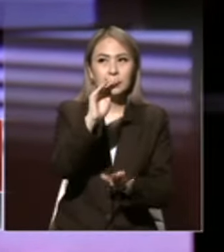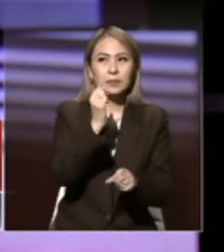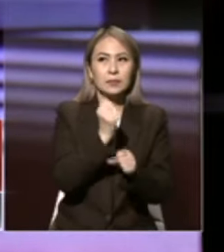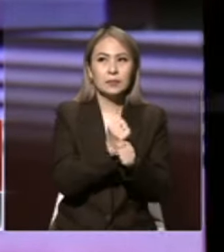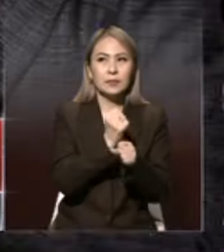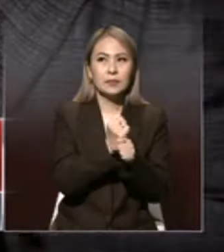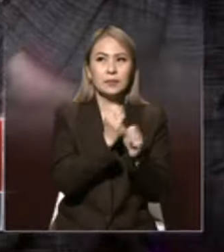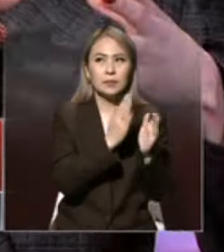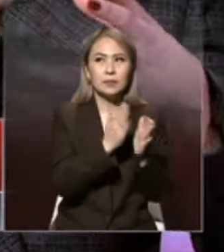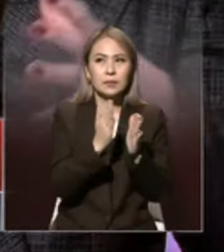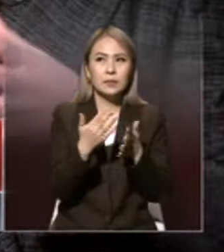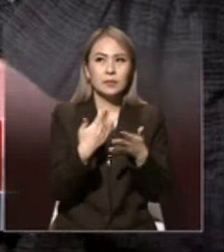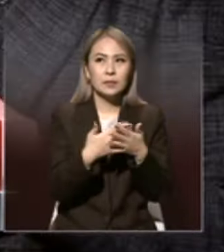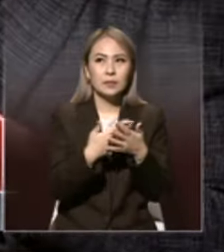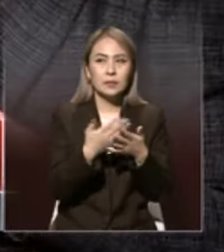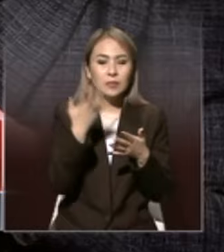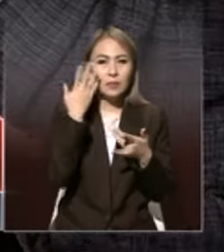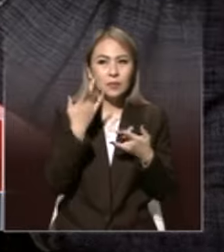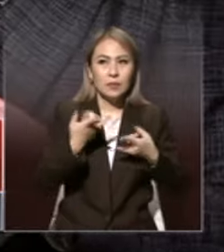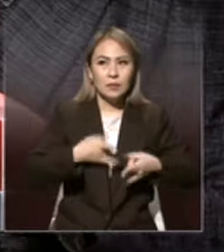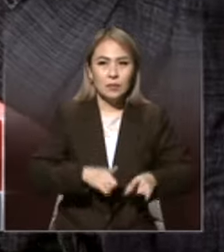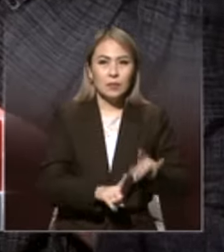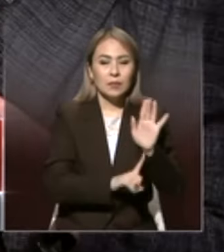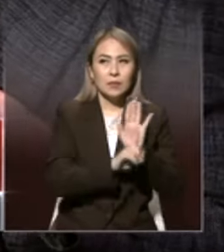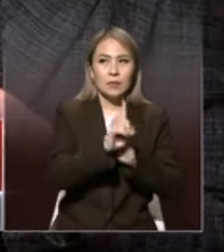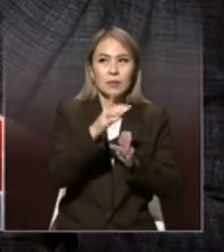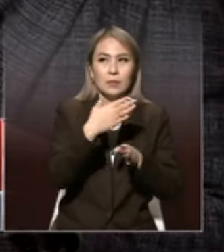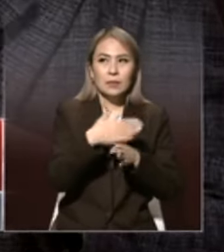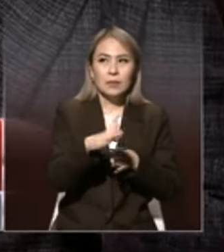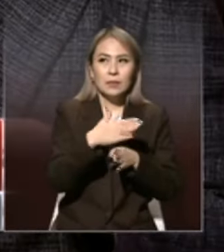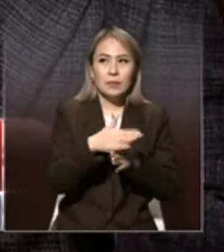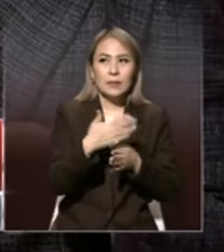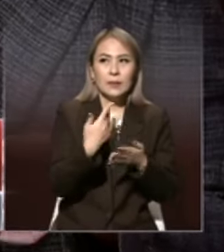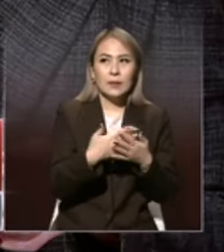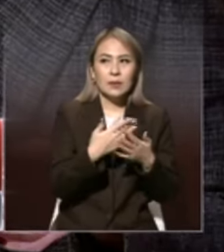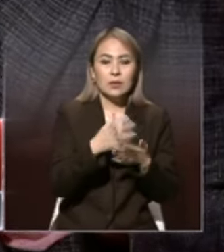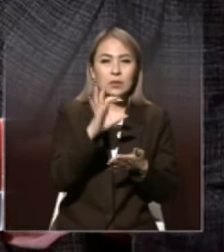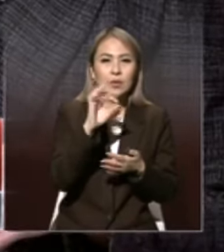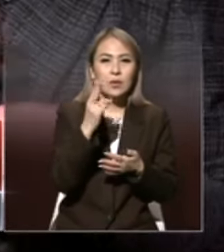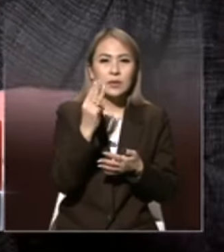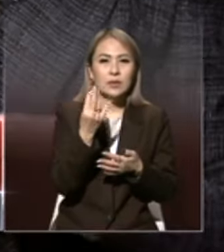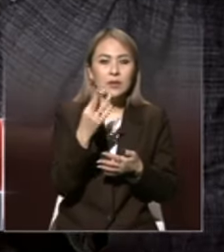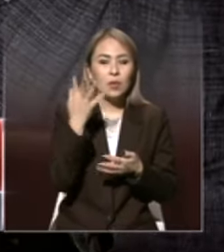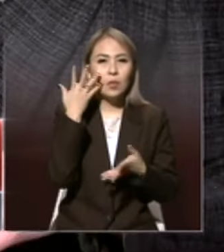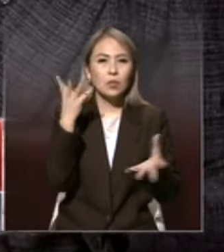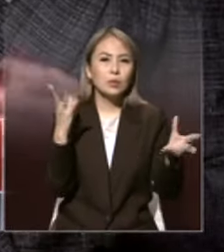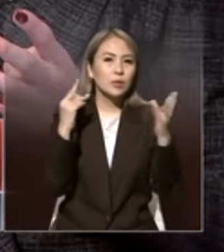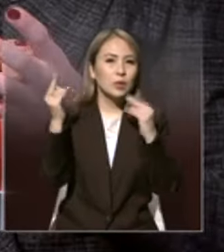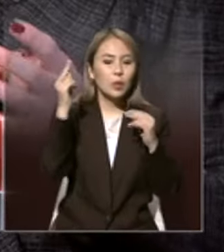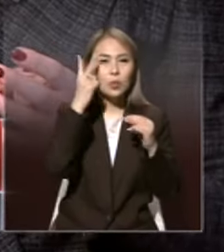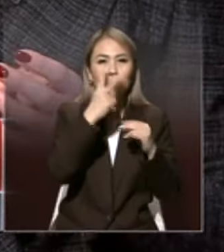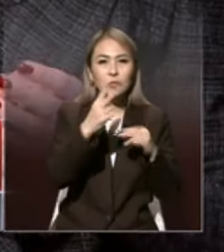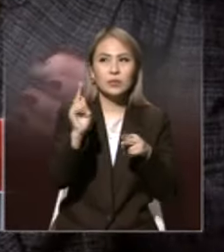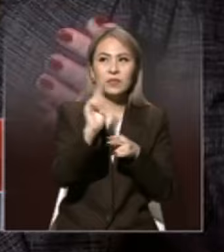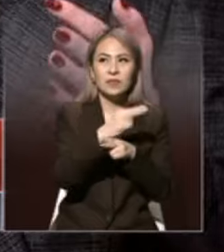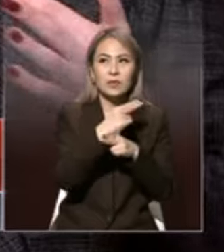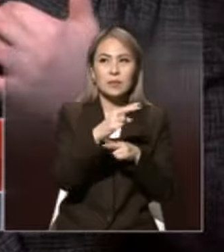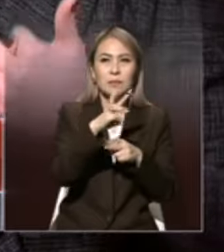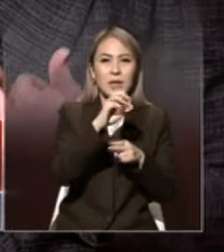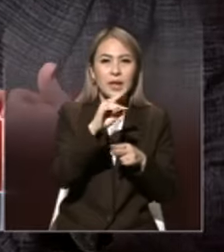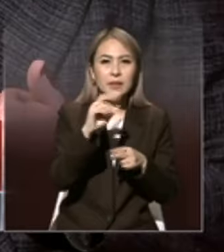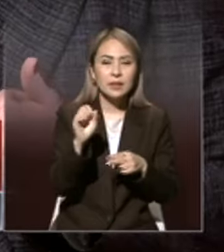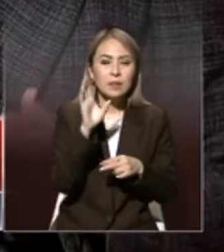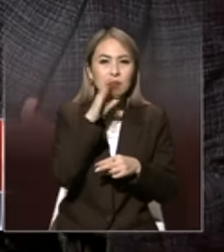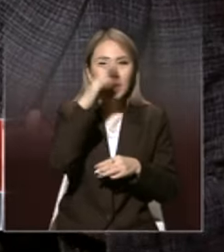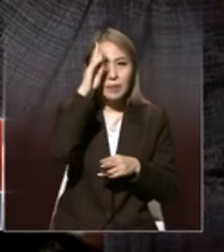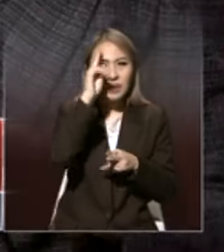қалыптасатын дағдылар. Кішкентай бала кезден бастап қалыптасады. Ол кезде бізде социализация барысында, тәрбиелену барысында медиасы бар болсын,